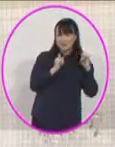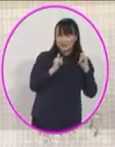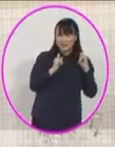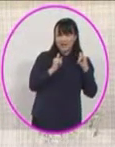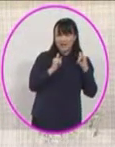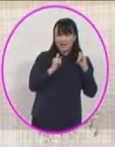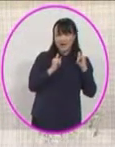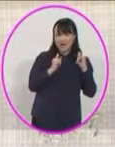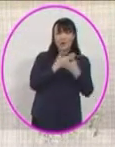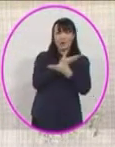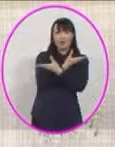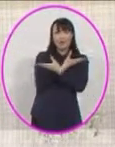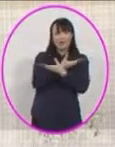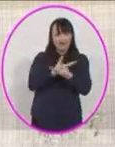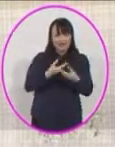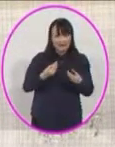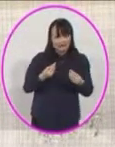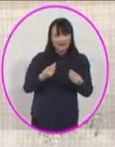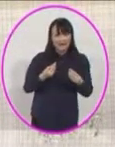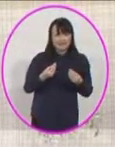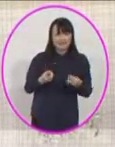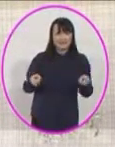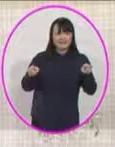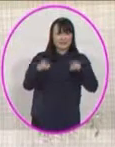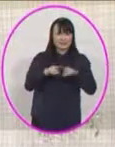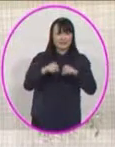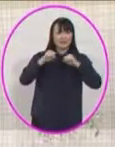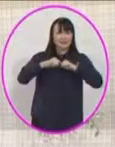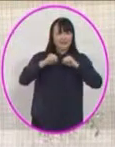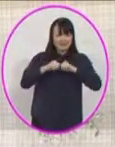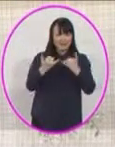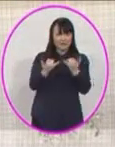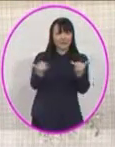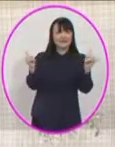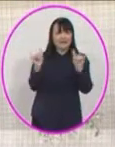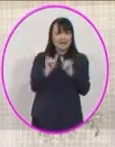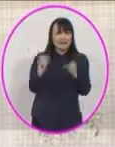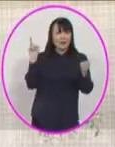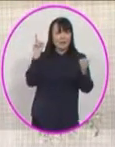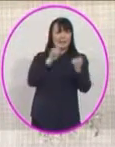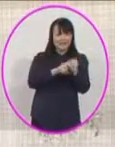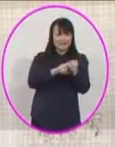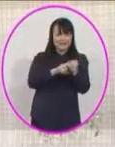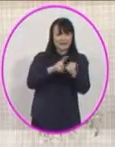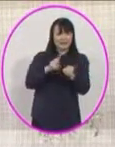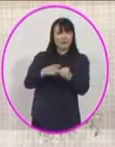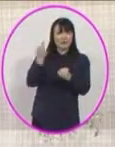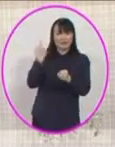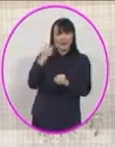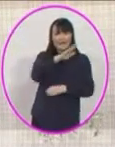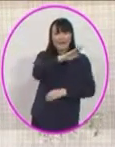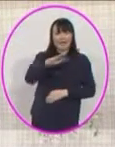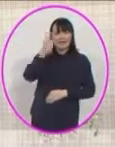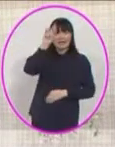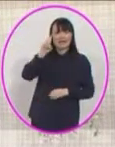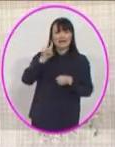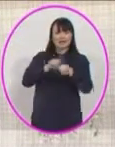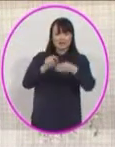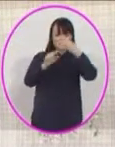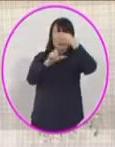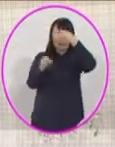人格と個性を尊重する共生社会の実現に向けて去年平成30年4月に